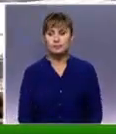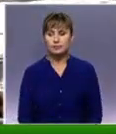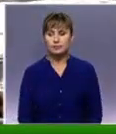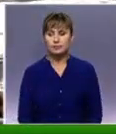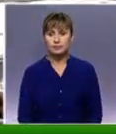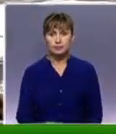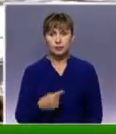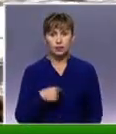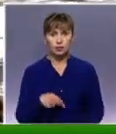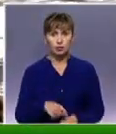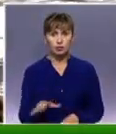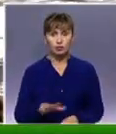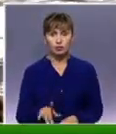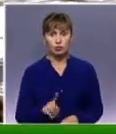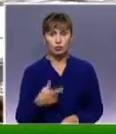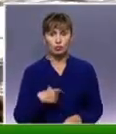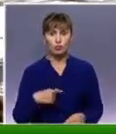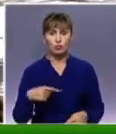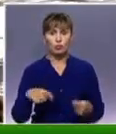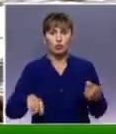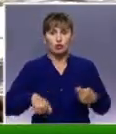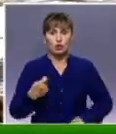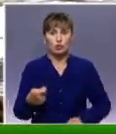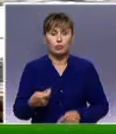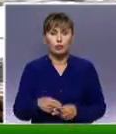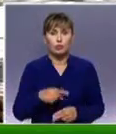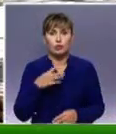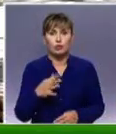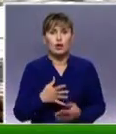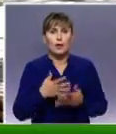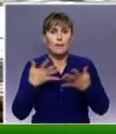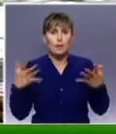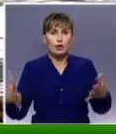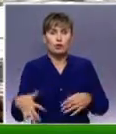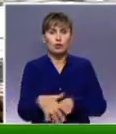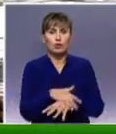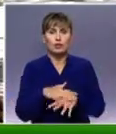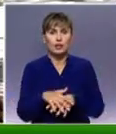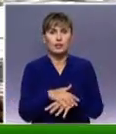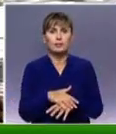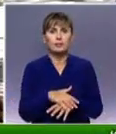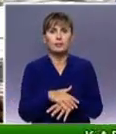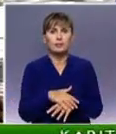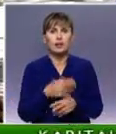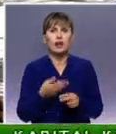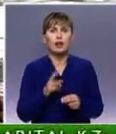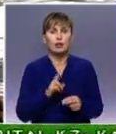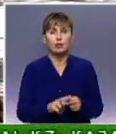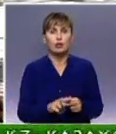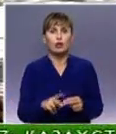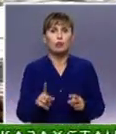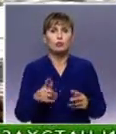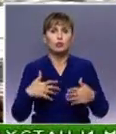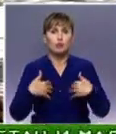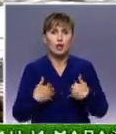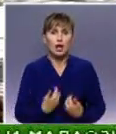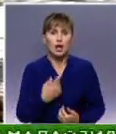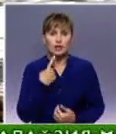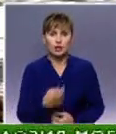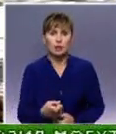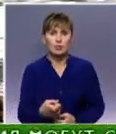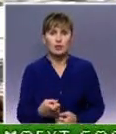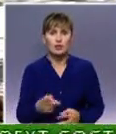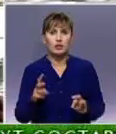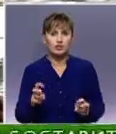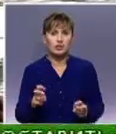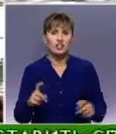себя ущербным из-за того, что он не разговаривает. Ведь огромное количество людей, которые почему-то оскорбительно, на мой взгляд, называют